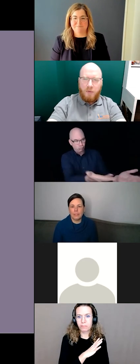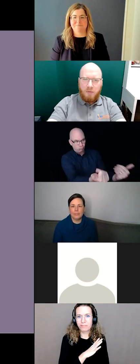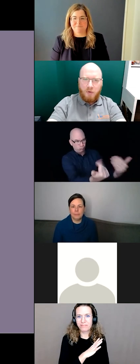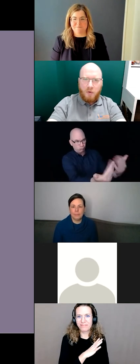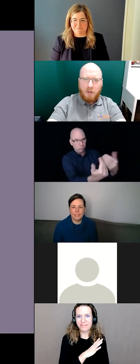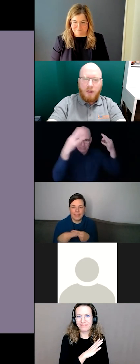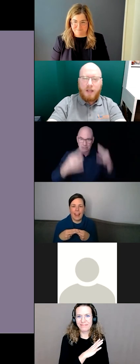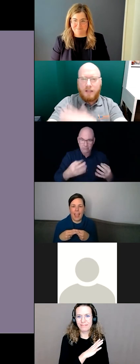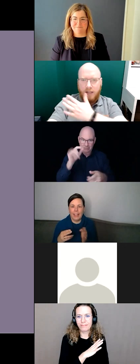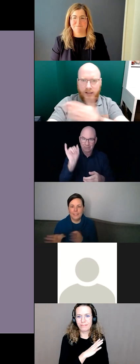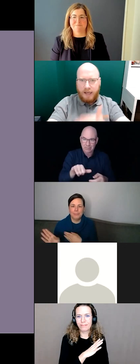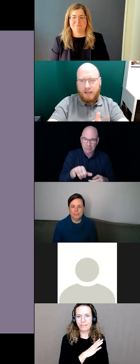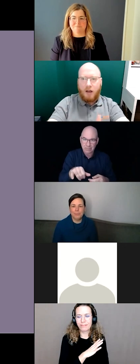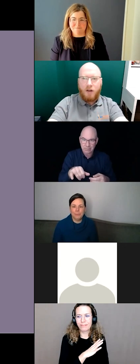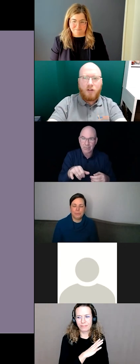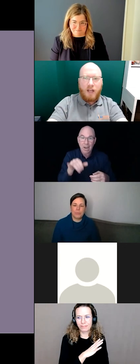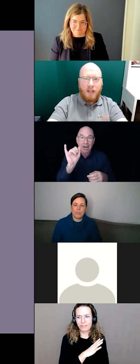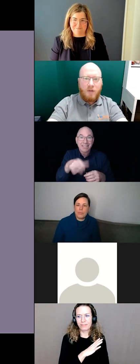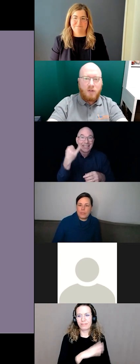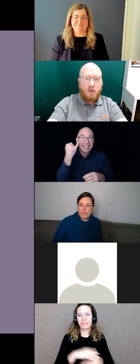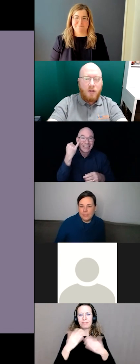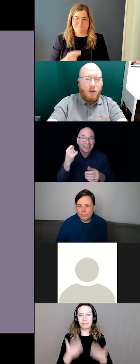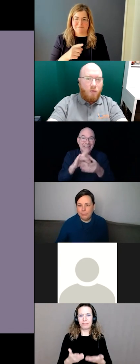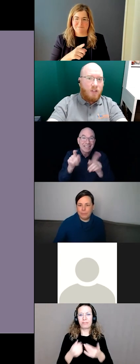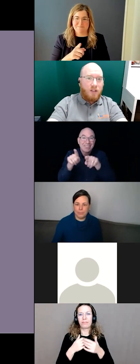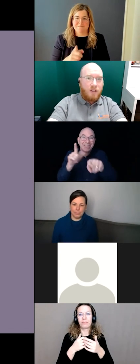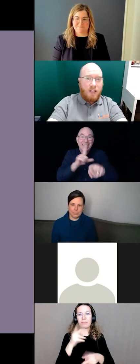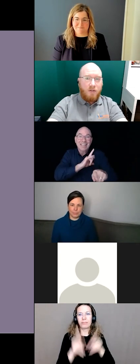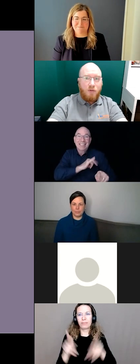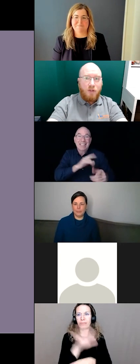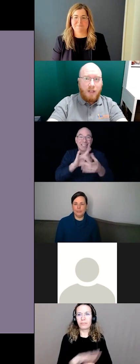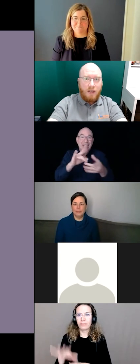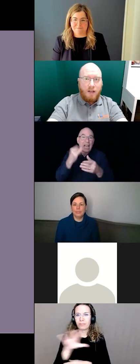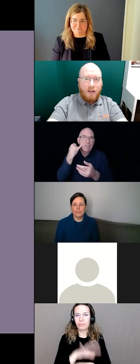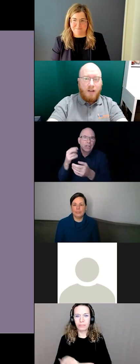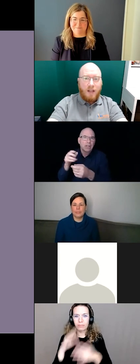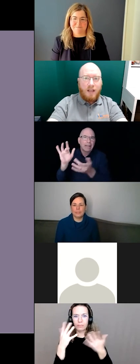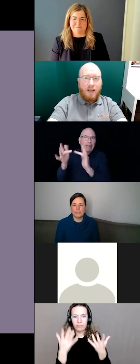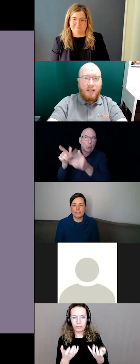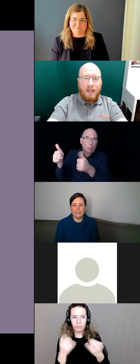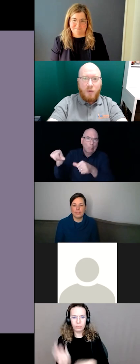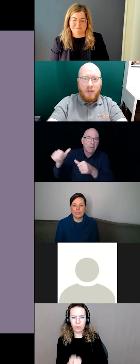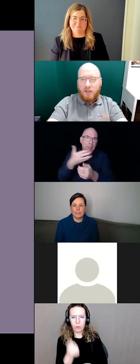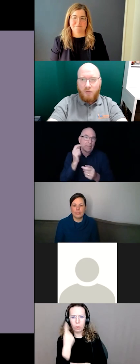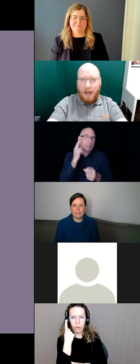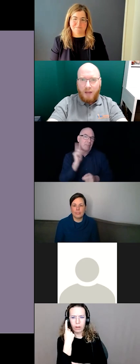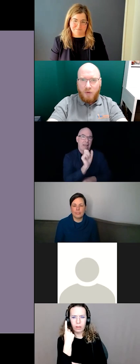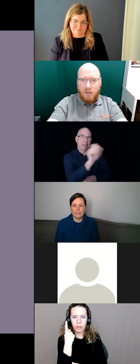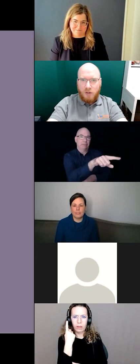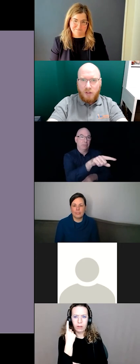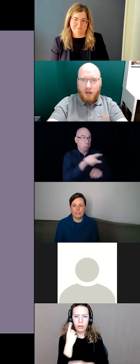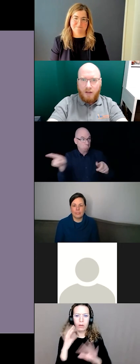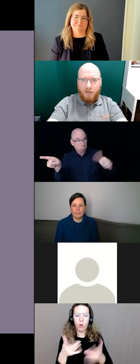si les gens veulent comprendre Cynthia, comment est-ce que, donc, allez voir